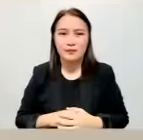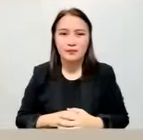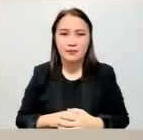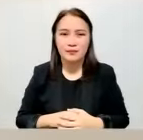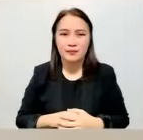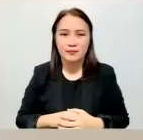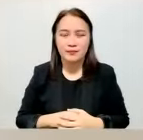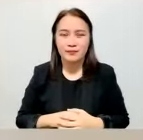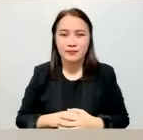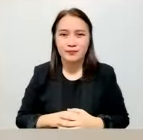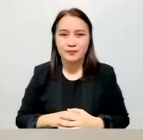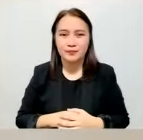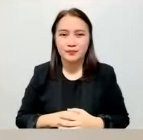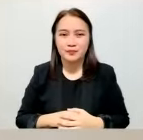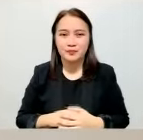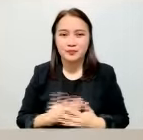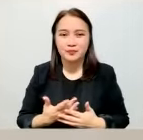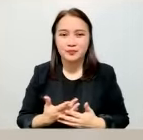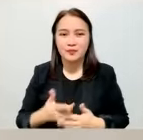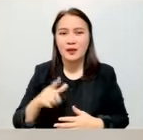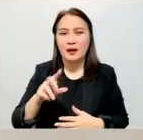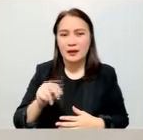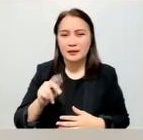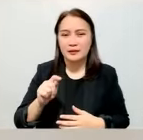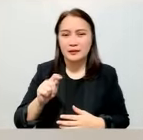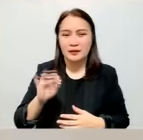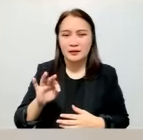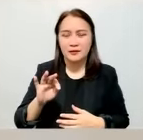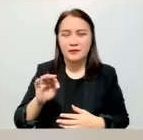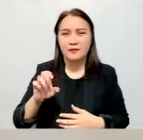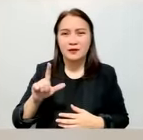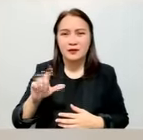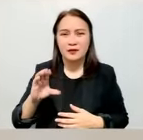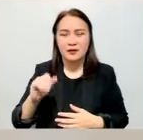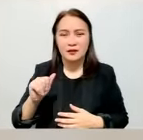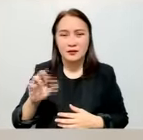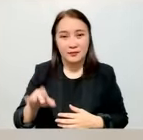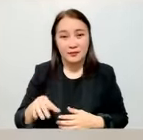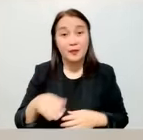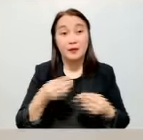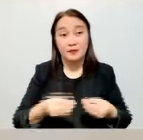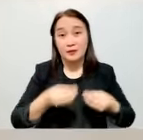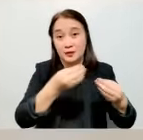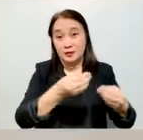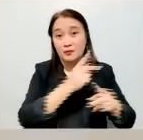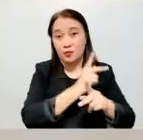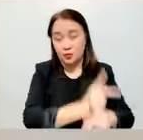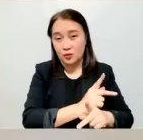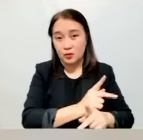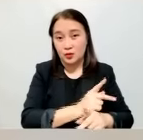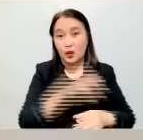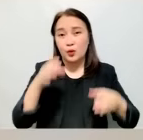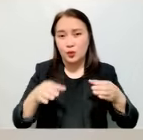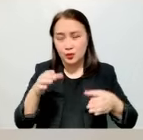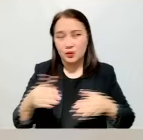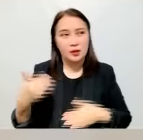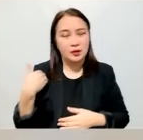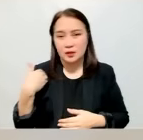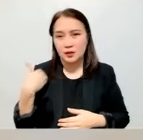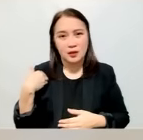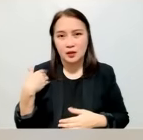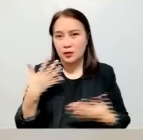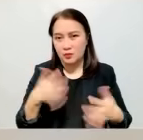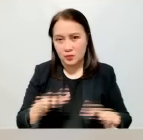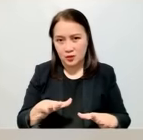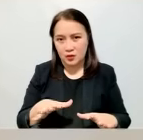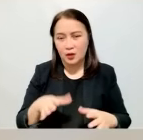Ayon naman sa NTF-ELCAC, ang pagbibigay ng proteksyon ng korte ay hindi nangangahulugang tapos na ang kaso. Patunay lang